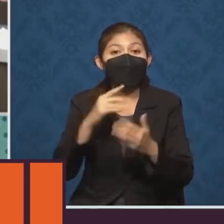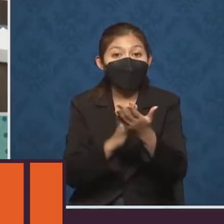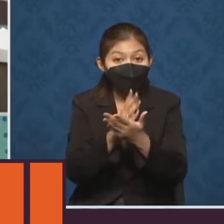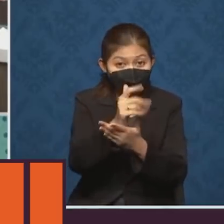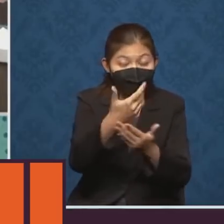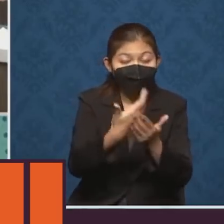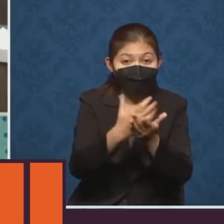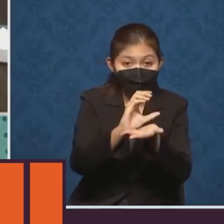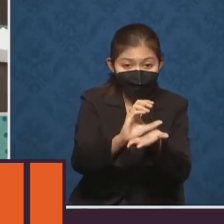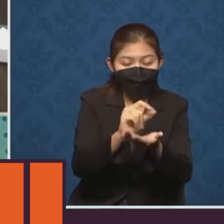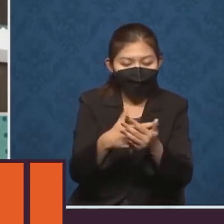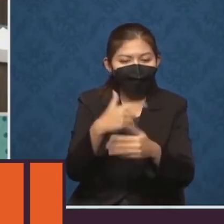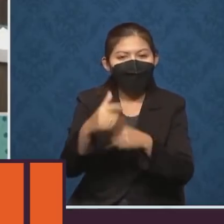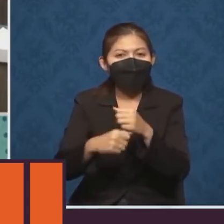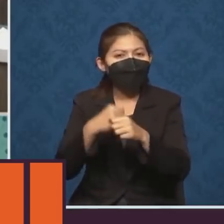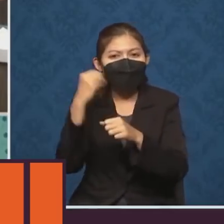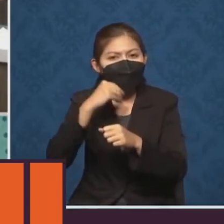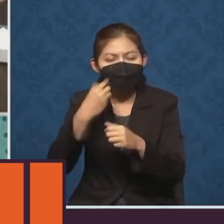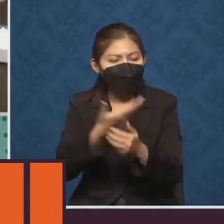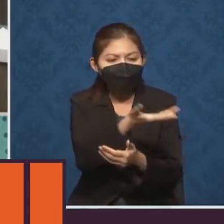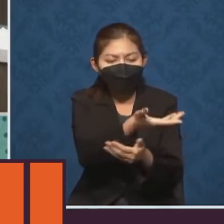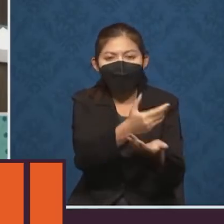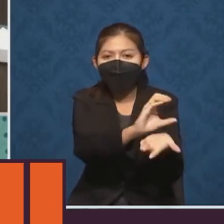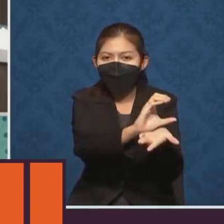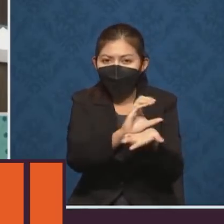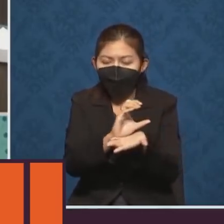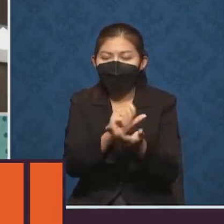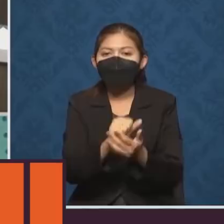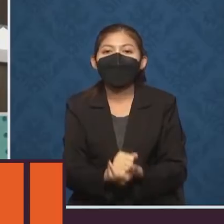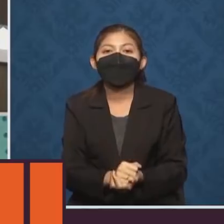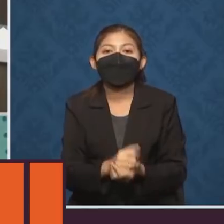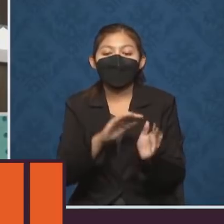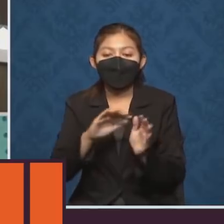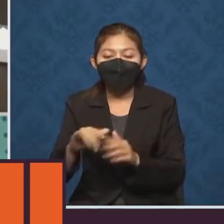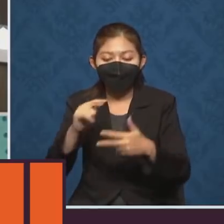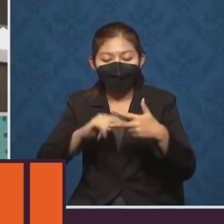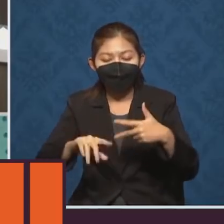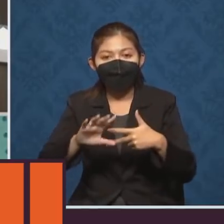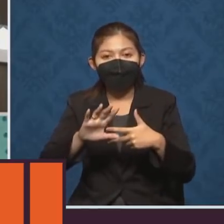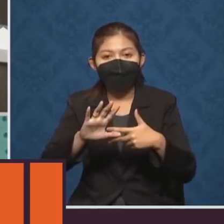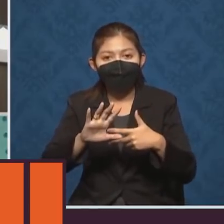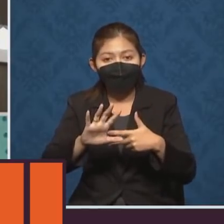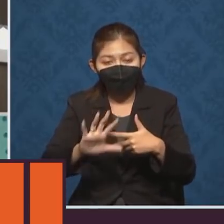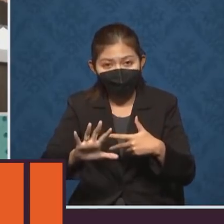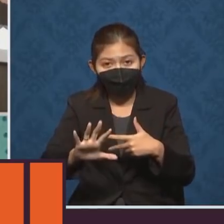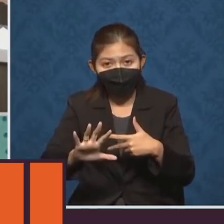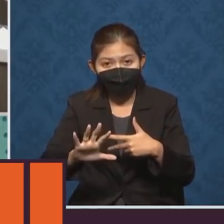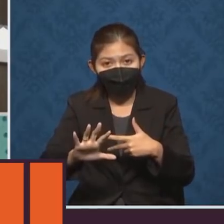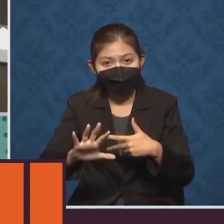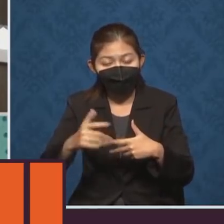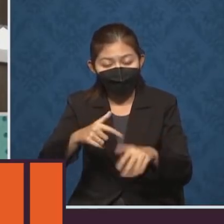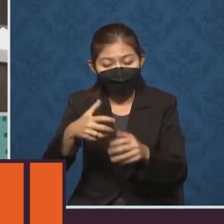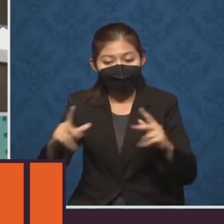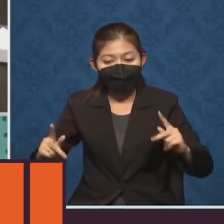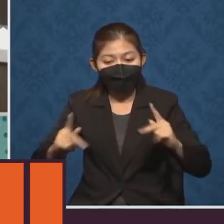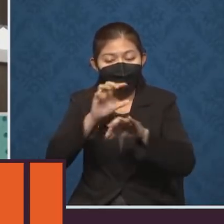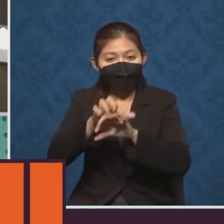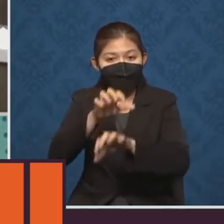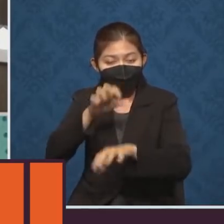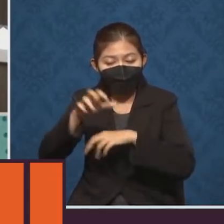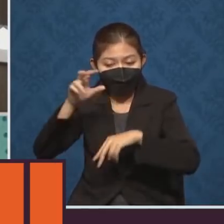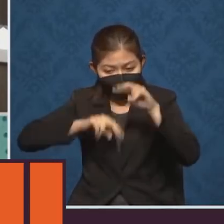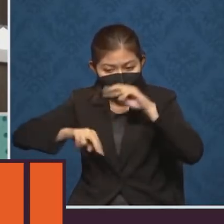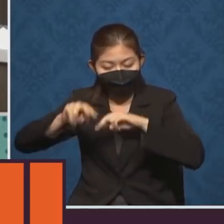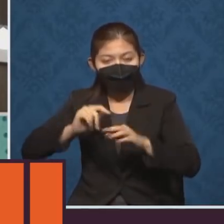นะฮะแต่ว่าก็ของบประมาณทุกปีที่มาดูอีก 5กองทุนกับที่อยู่ภายใต้กระทรวงกลาโหมแล้วผมก็อยากจะต้อง